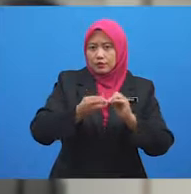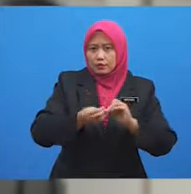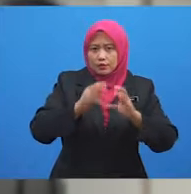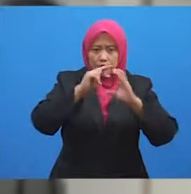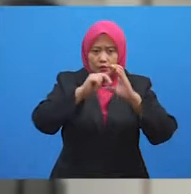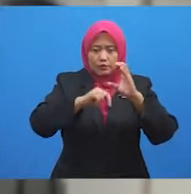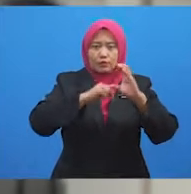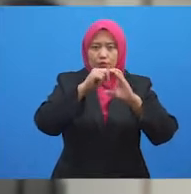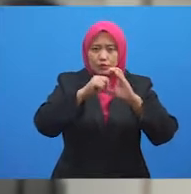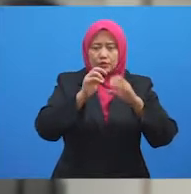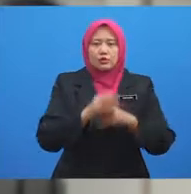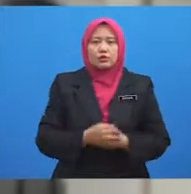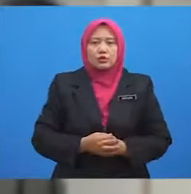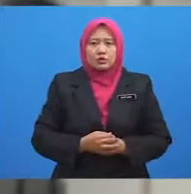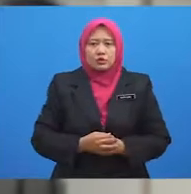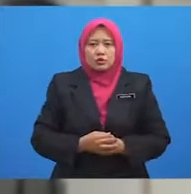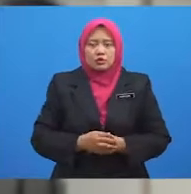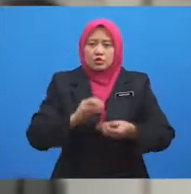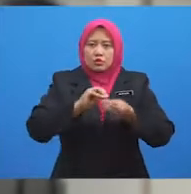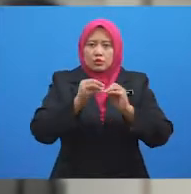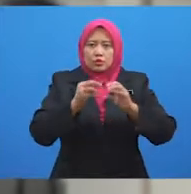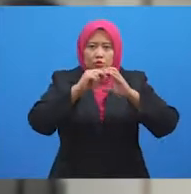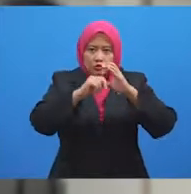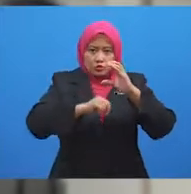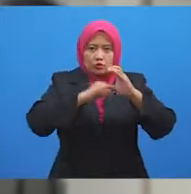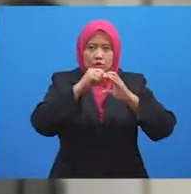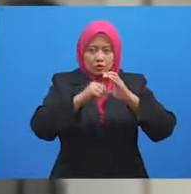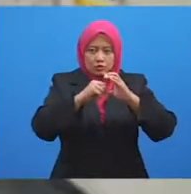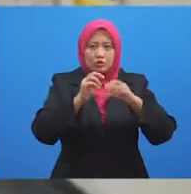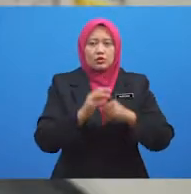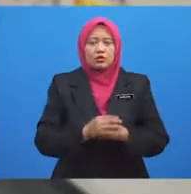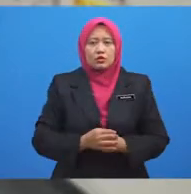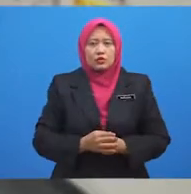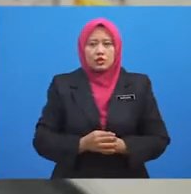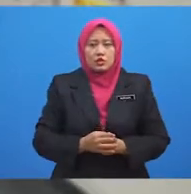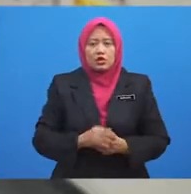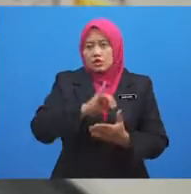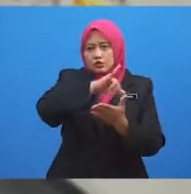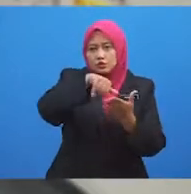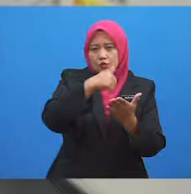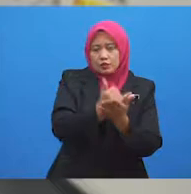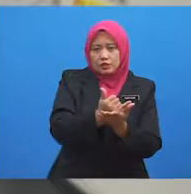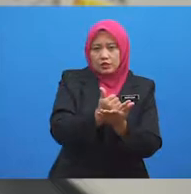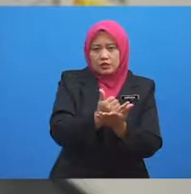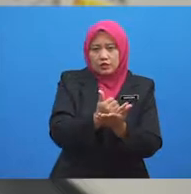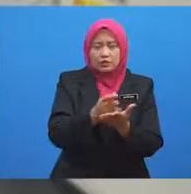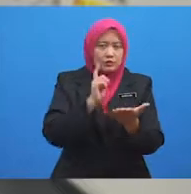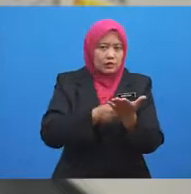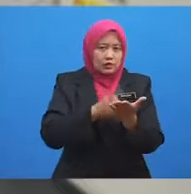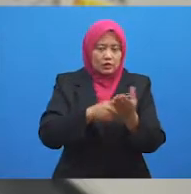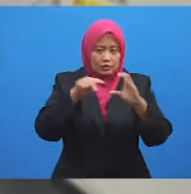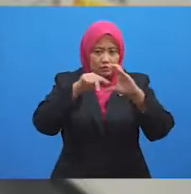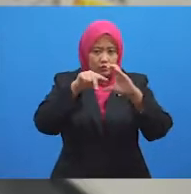Ya, nombor nukleon suatu atom ialah jumlah bilangan proton